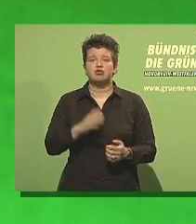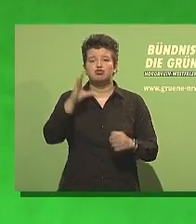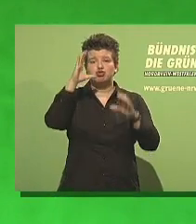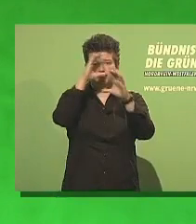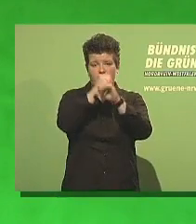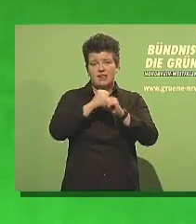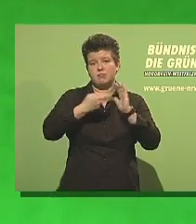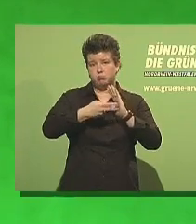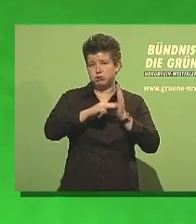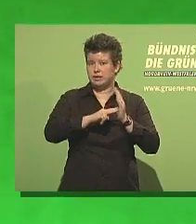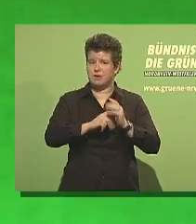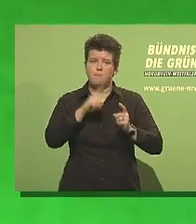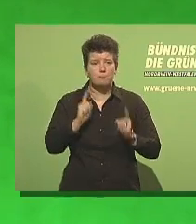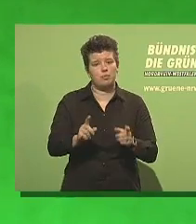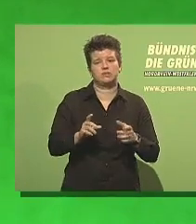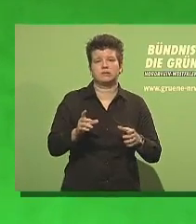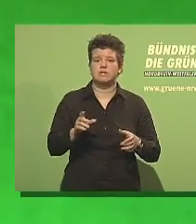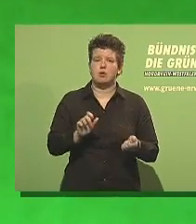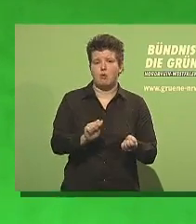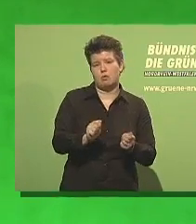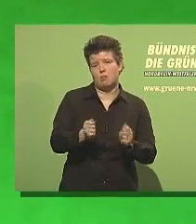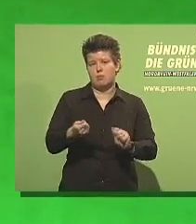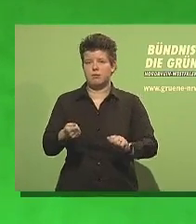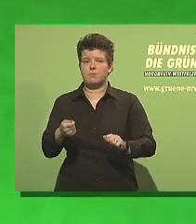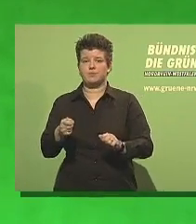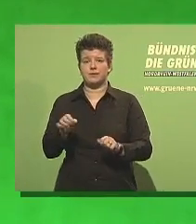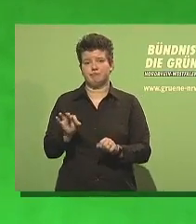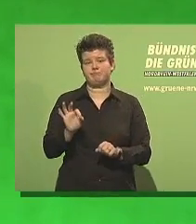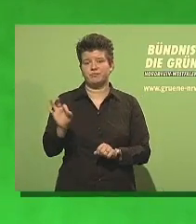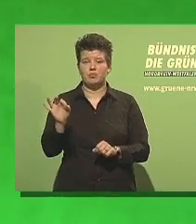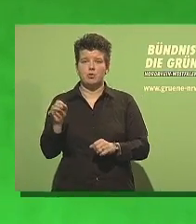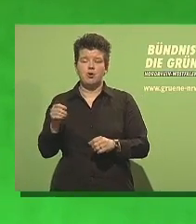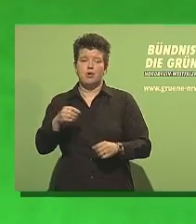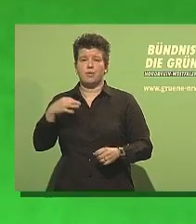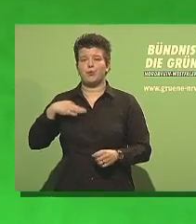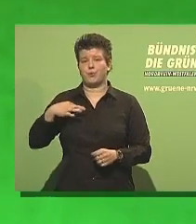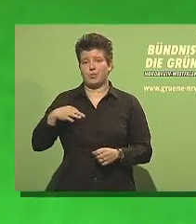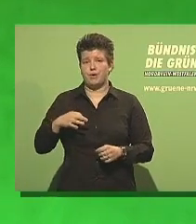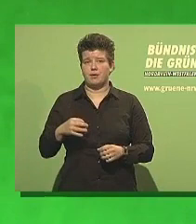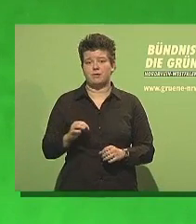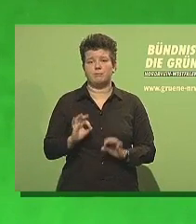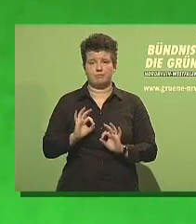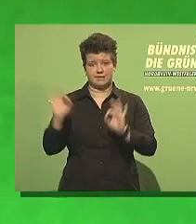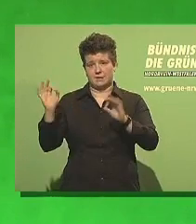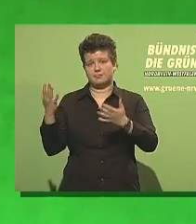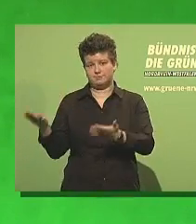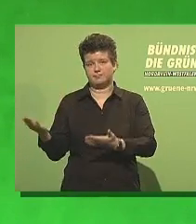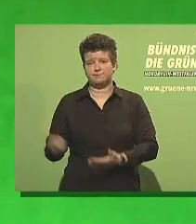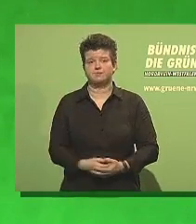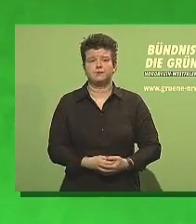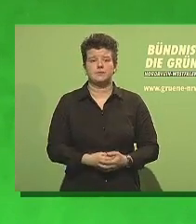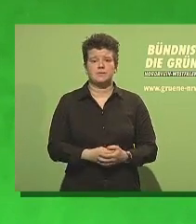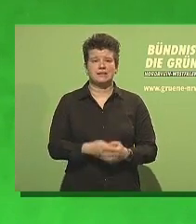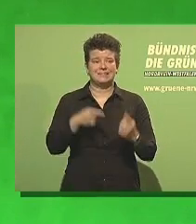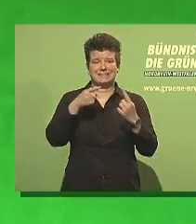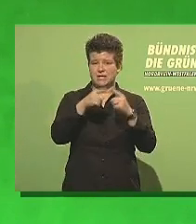22. September nächsten Jahres ablösen und durch eine grüne Landwirtschafts- und Verbraucherschutzpolitik ersetzen. Das ist unser Ziel.